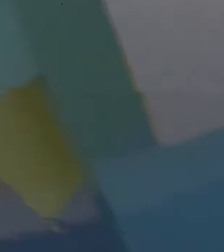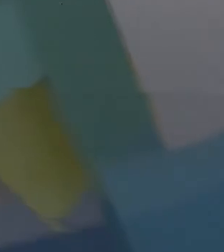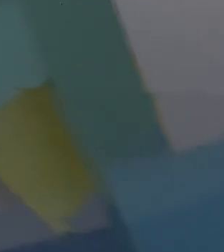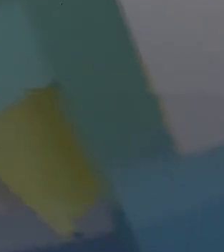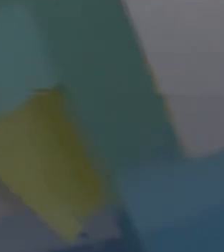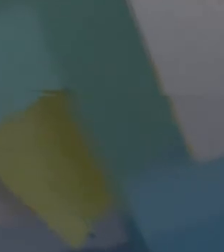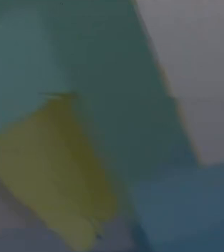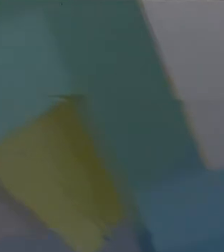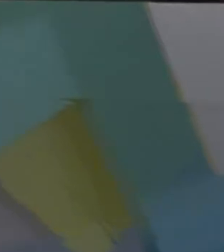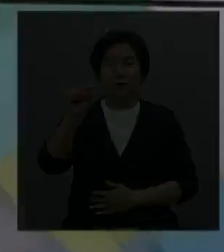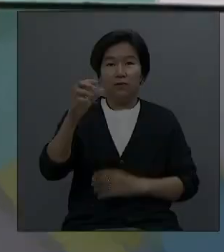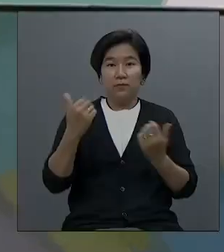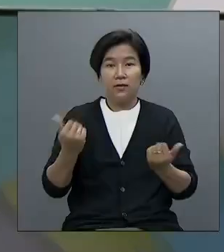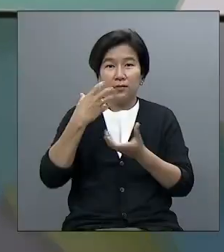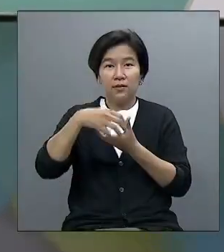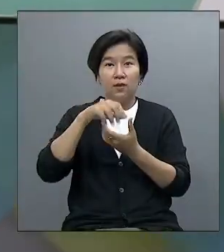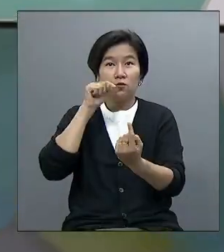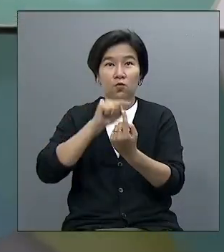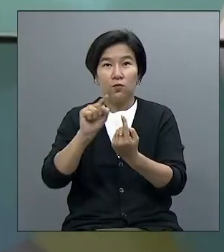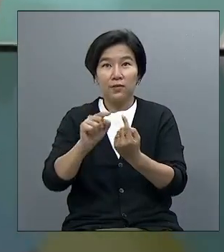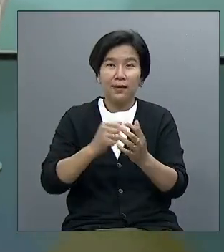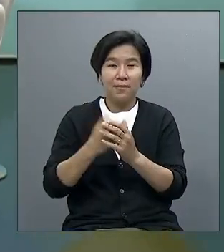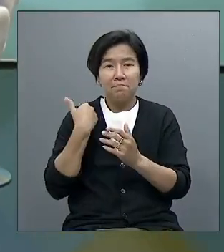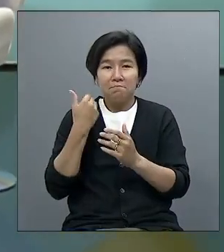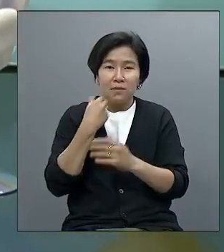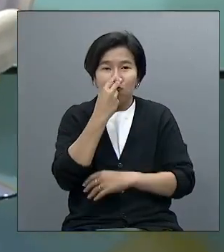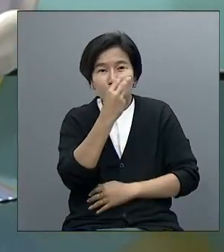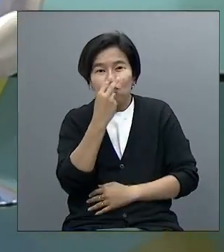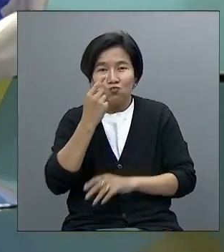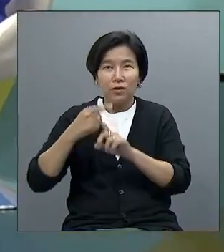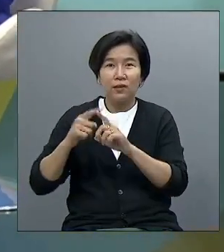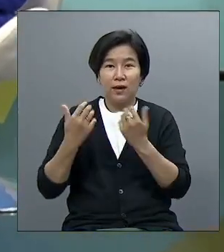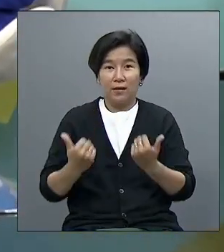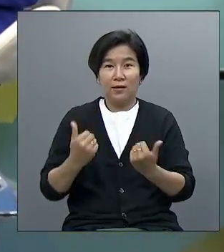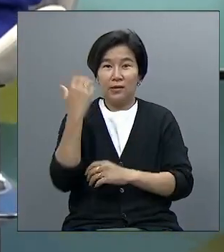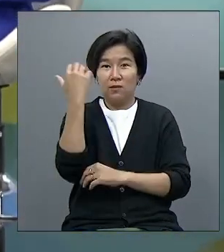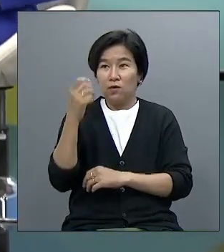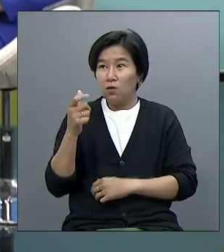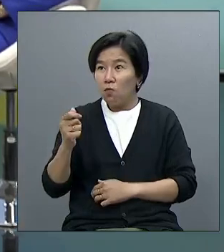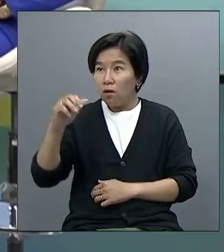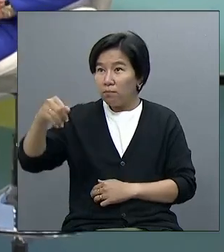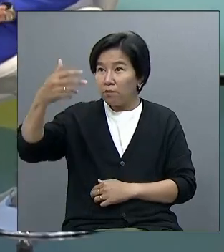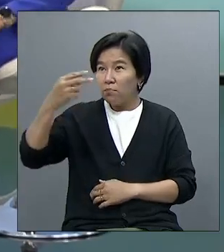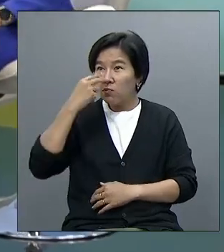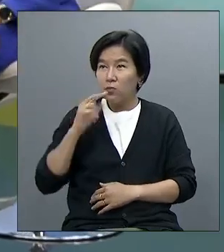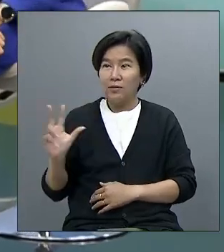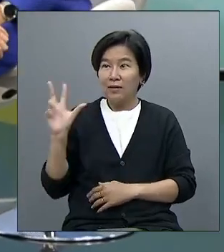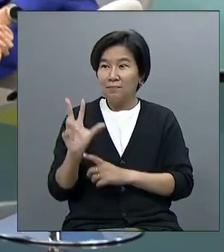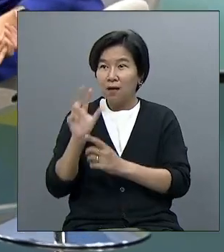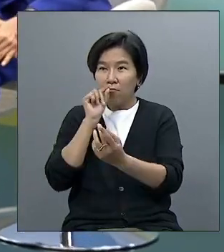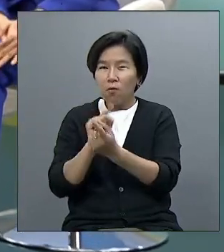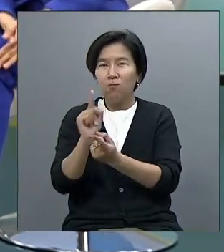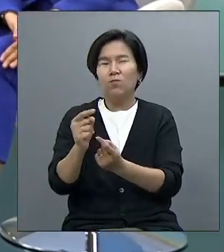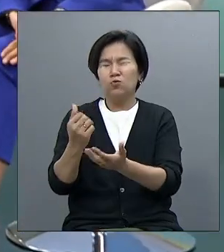9:29 นะครับคุณผู้ชมอยู่กันต่อในช่วงสีสันวาไรตี้ครับเช้าวันนี้ใครเปิดมาเจอเรา3คนฝากกดไลค์กดแชร์ส่งต่อสีสันส่งต่อรอยยิ้มเช้าวันอังค